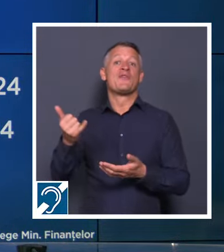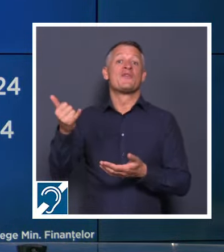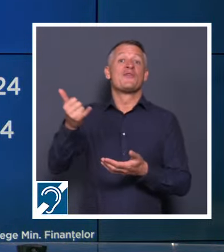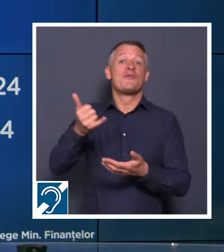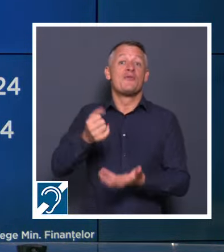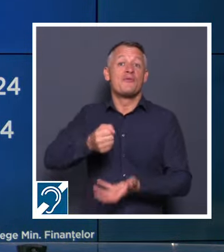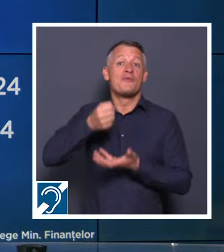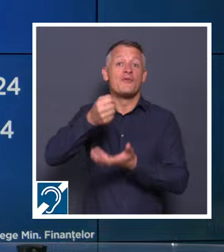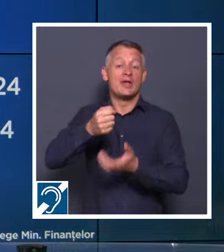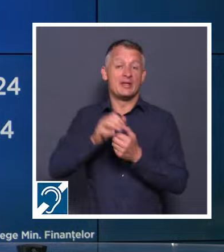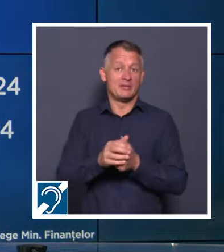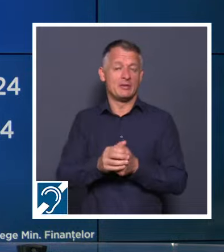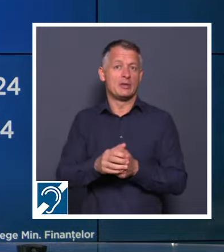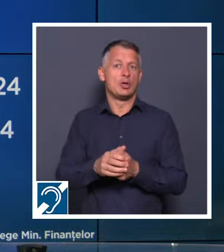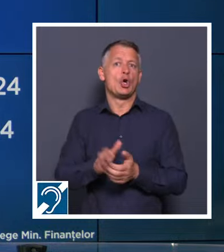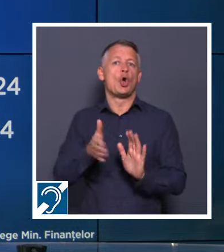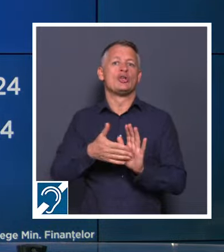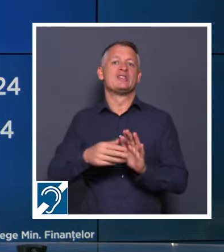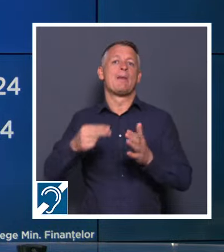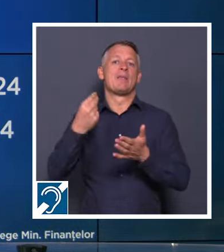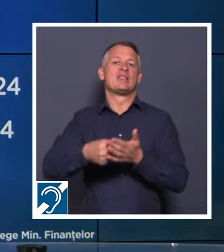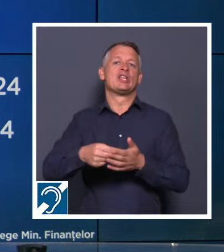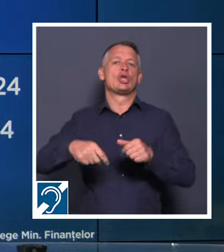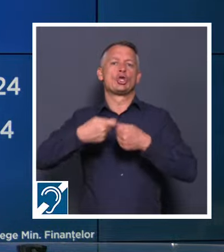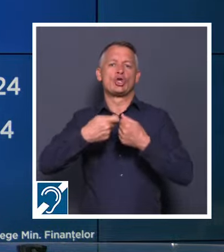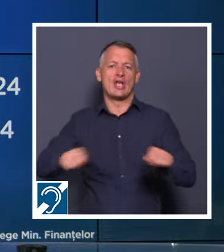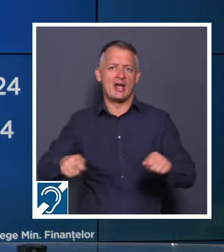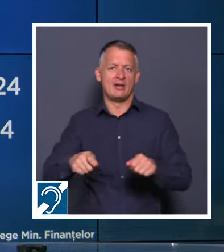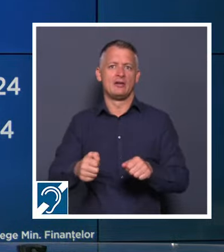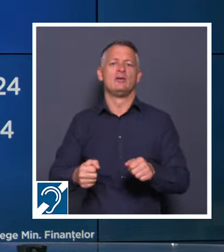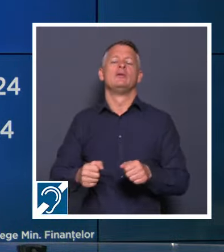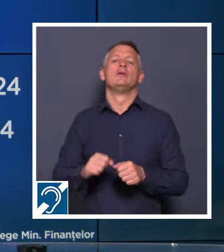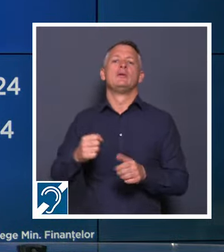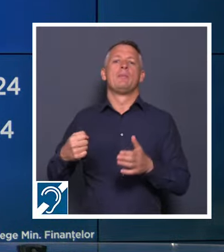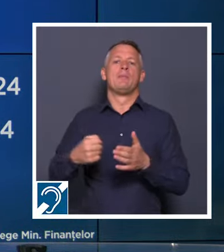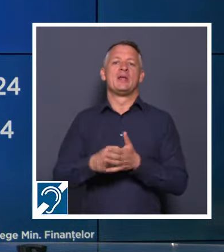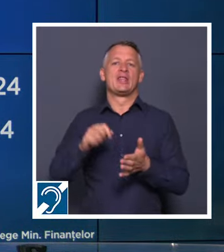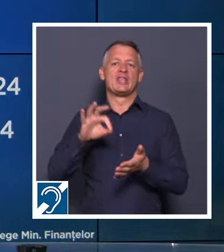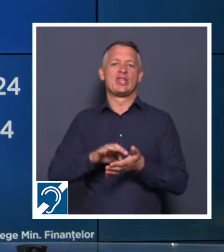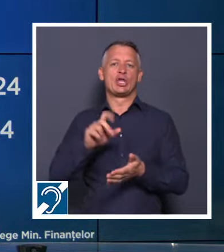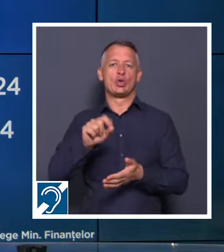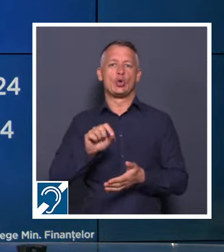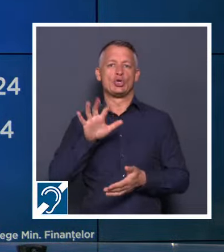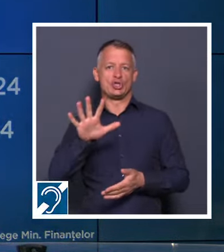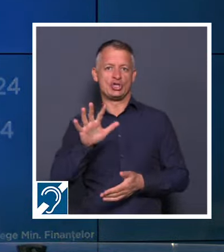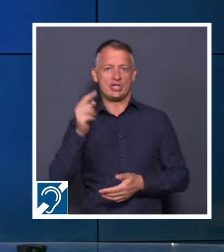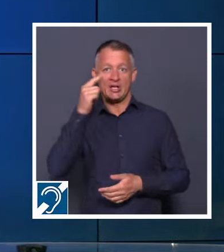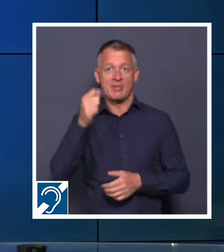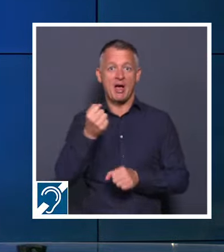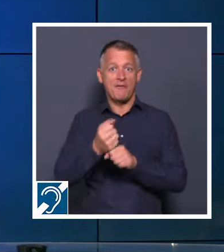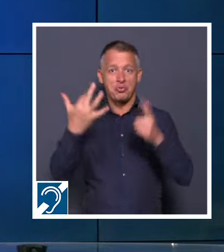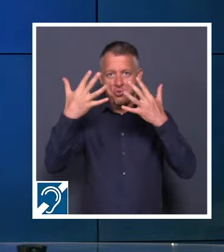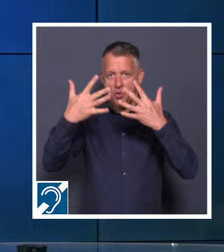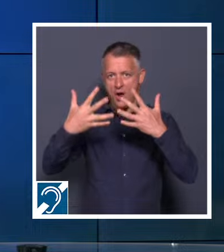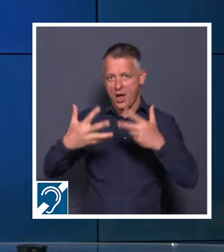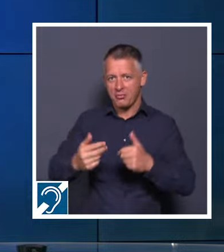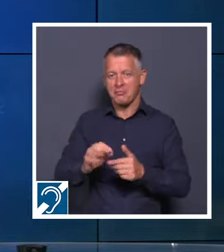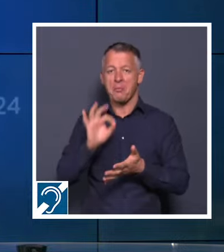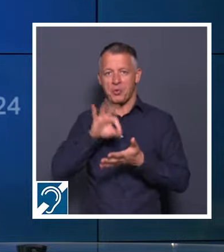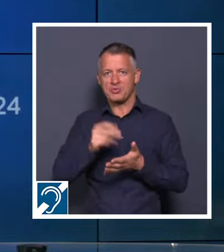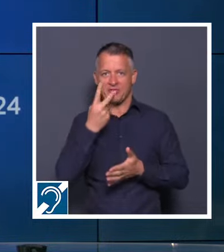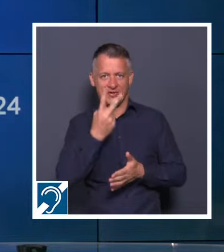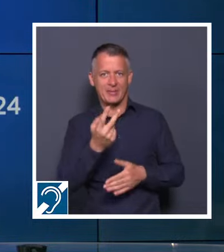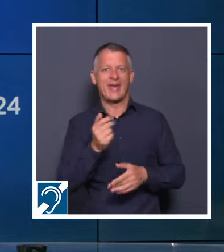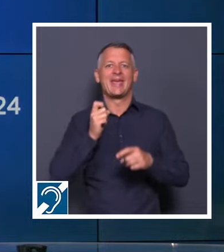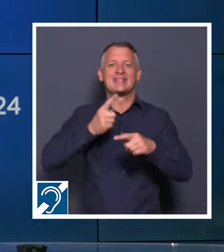condiția achitării integrale a datoriei până la 25 noiembrie, la fel ca mai devreme. Și am făcut un calcul, vă propun să vedem ce